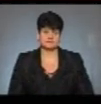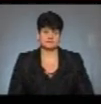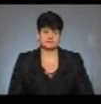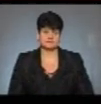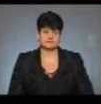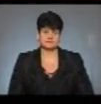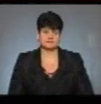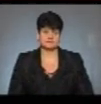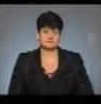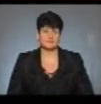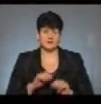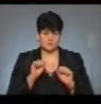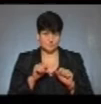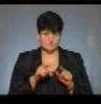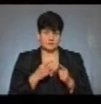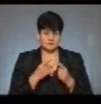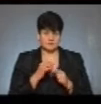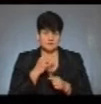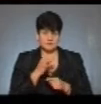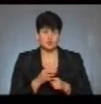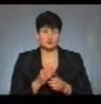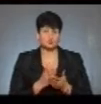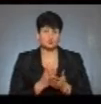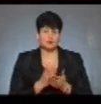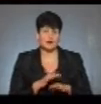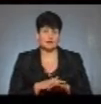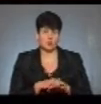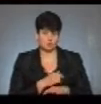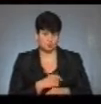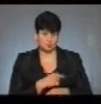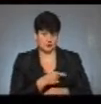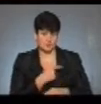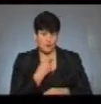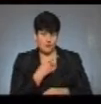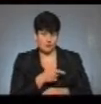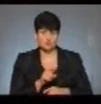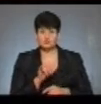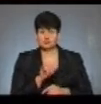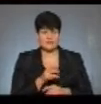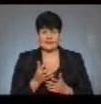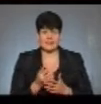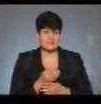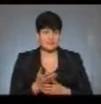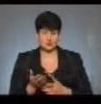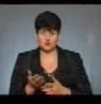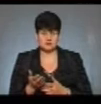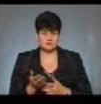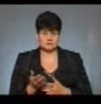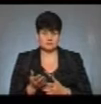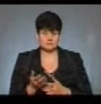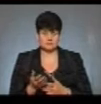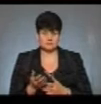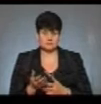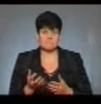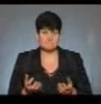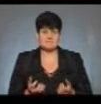Чи можемо ми десь відкоментувати про те, що навіть у «Слузі народу» депутатка від «Слуги народу» каже, що навіть у них не знайшлося